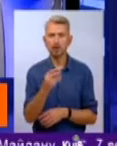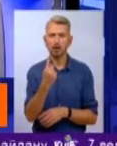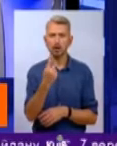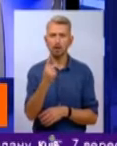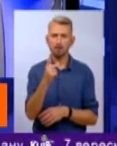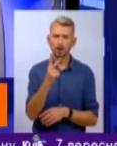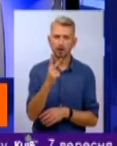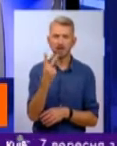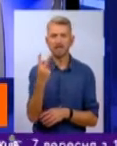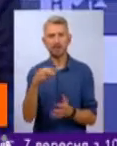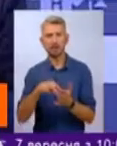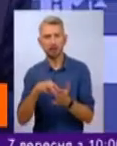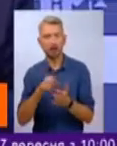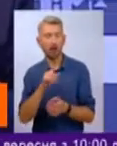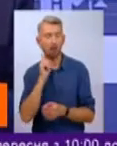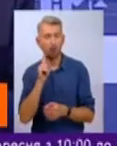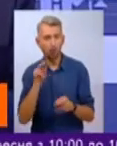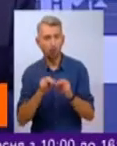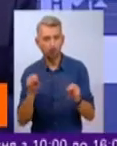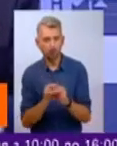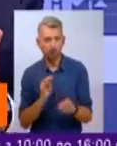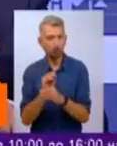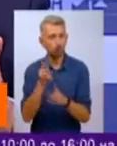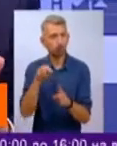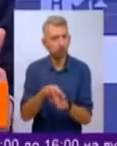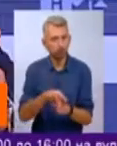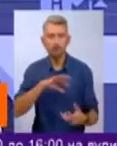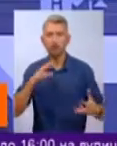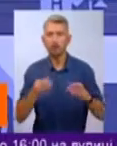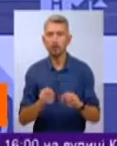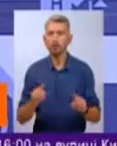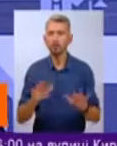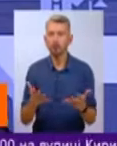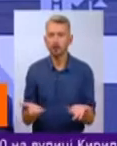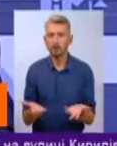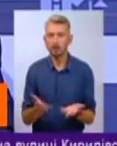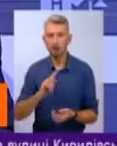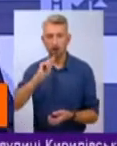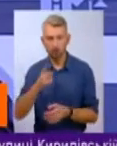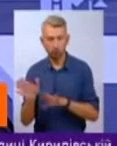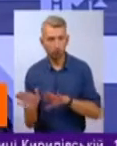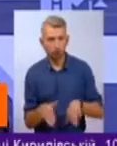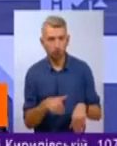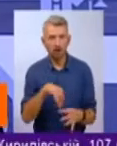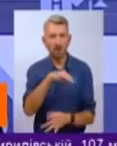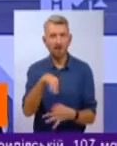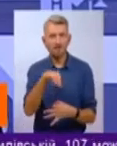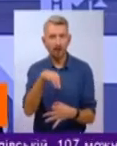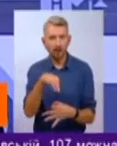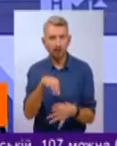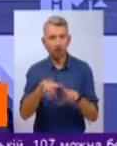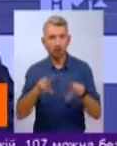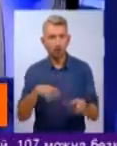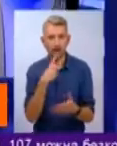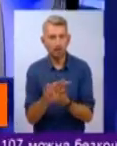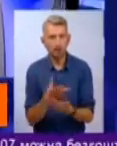або 2 ставки, а молодого вчителя догрожають. В результаті, що відбувається? Рік пройшов, вакансії школа не